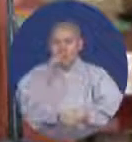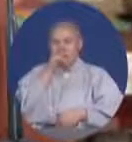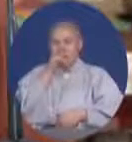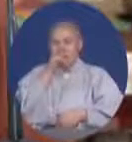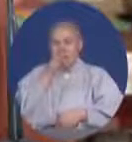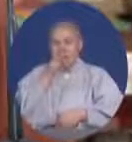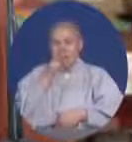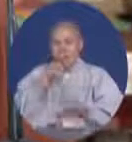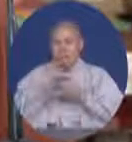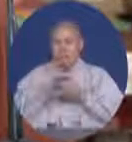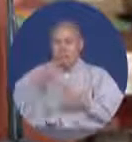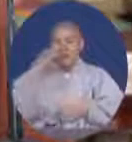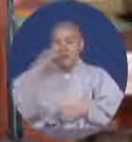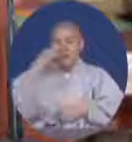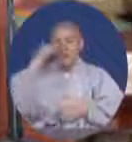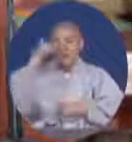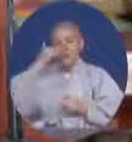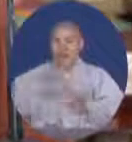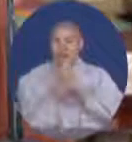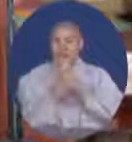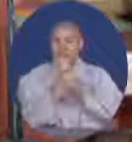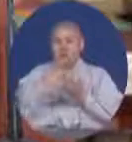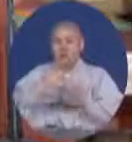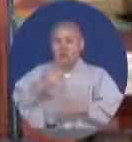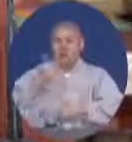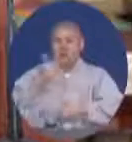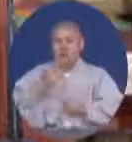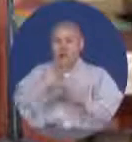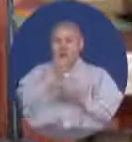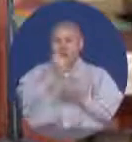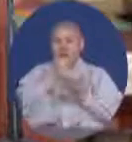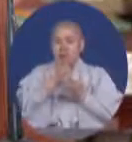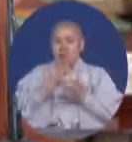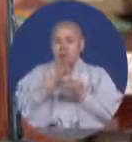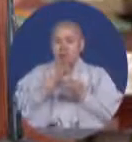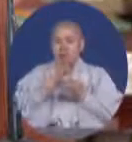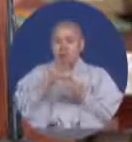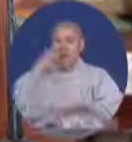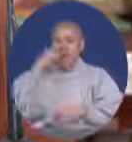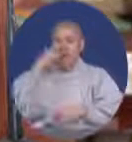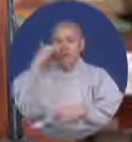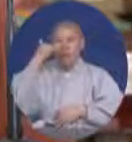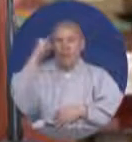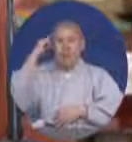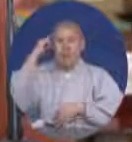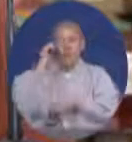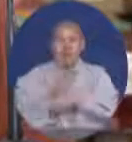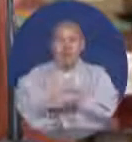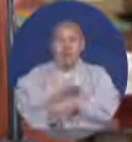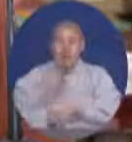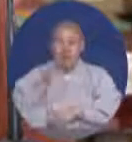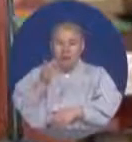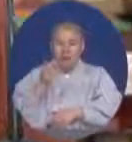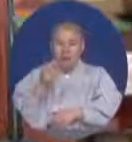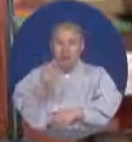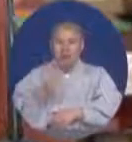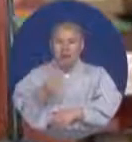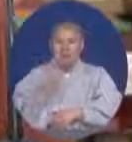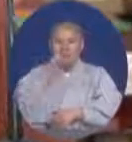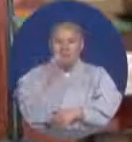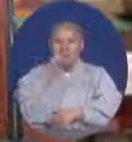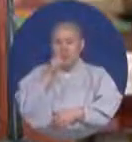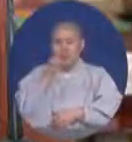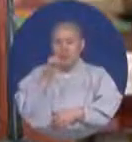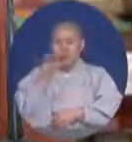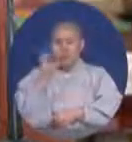중생의 부모는 부처님이고 부처님의 부모는 반야예요. 반야. 그래서 중생으로 볼